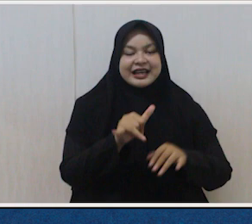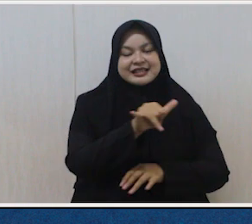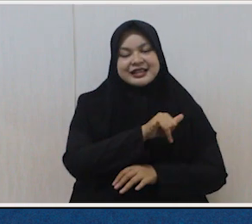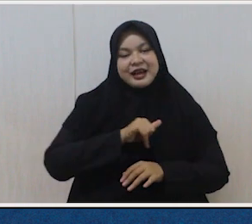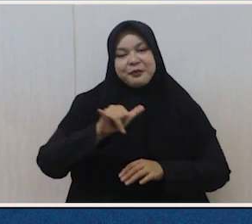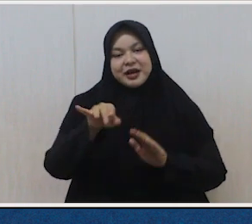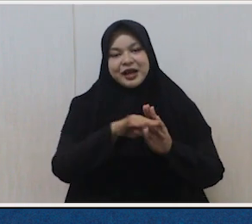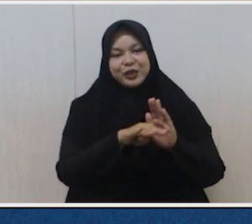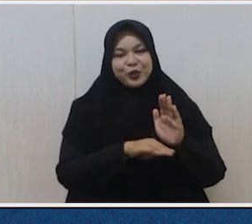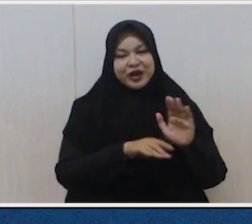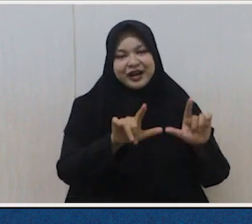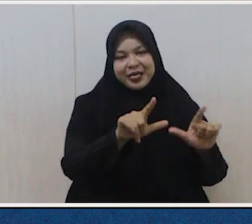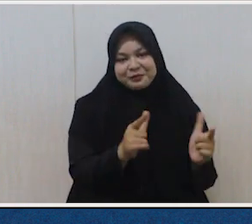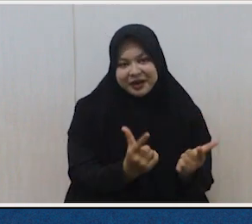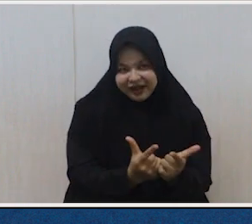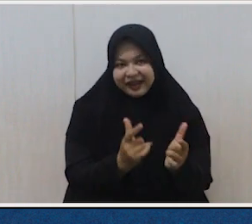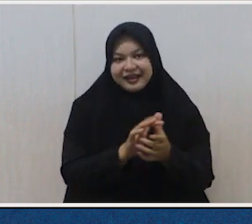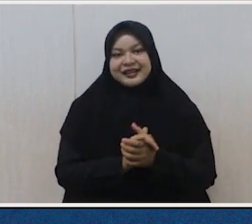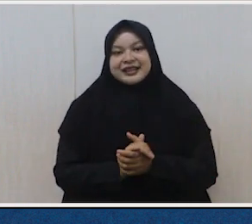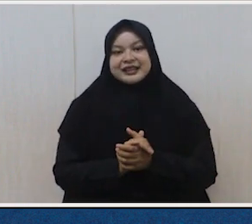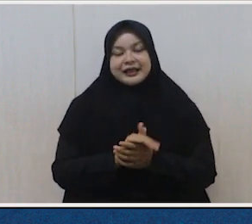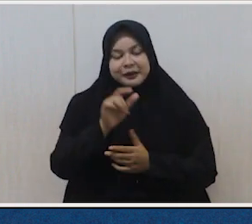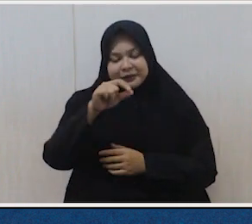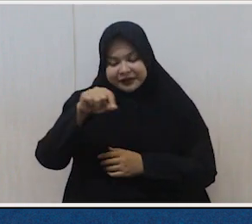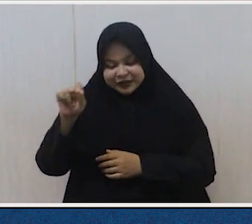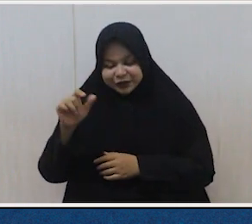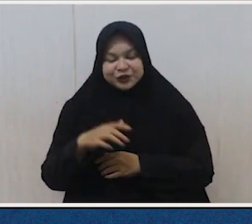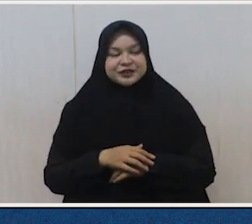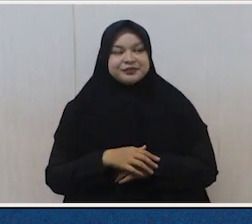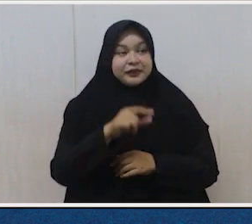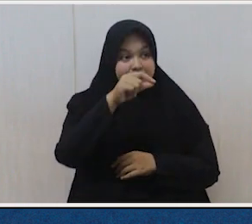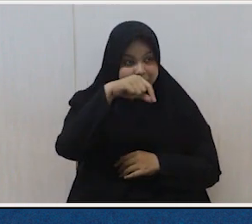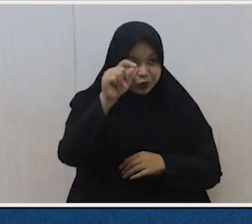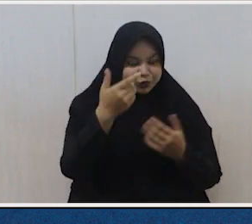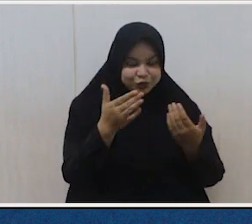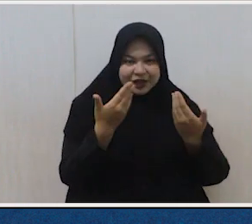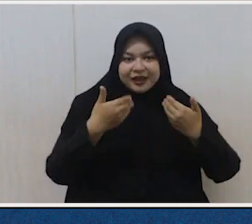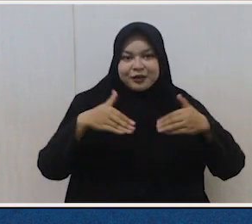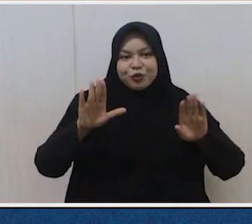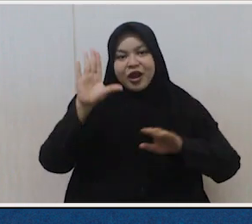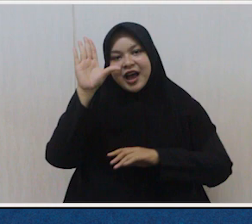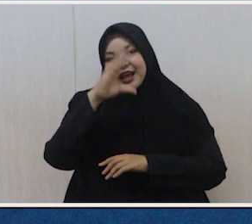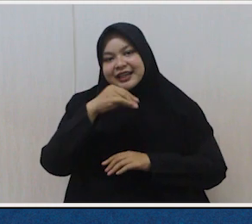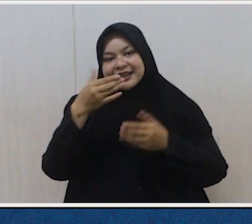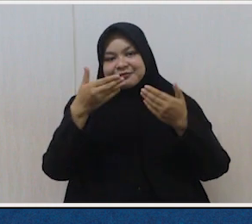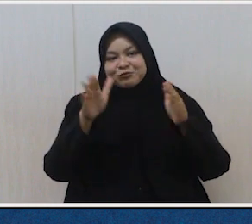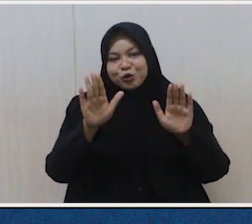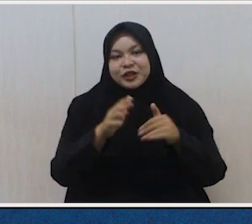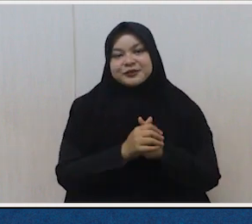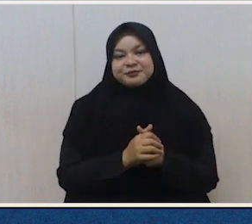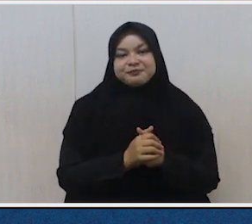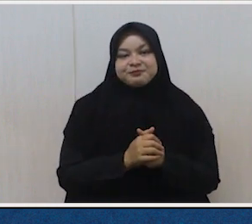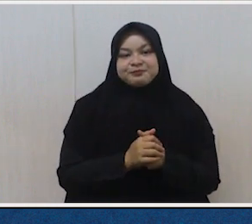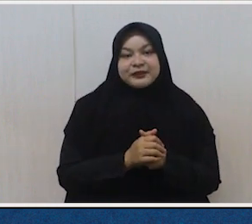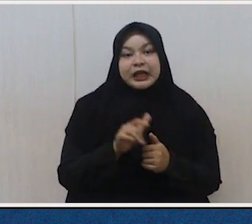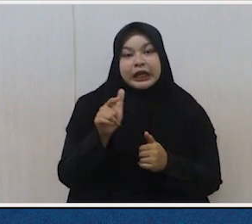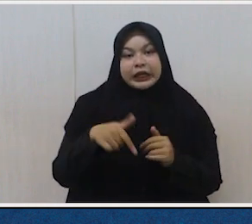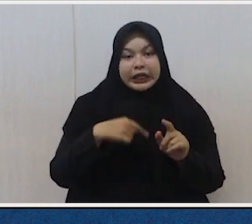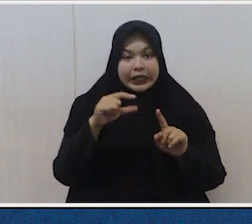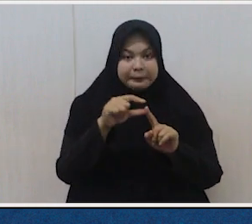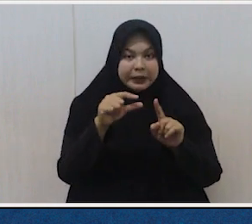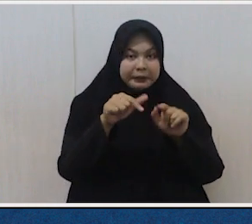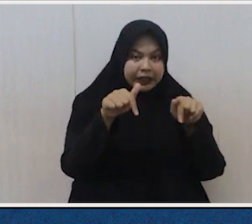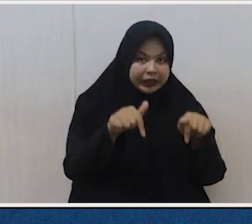institusi Iya Iya benar itu mas jadi ee sudah terbuka ya hari ini ya minimal pasc